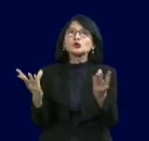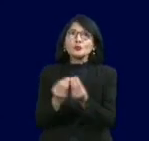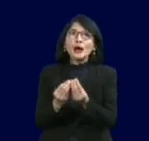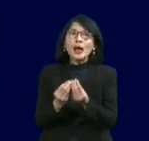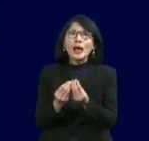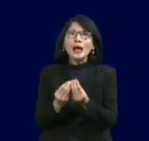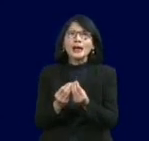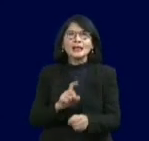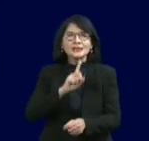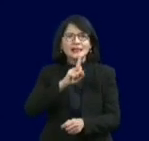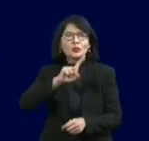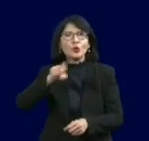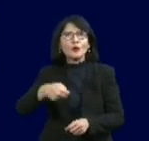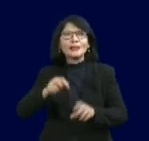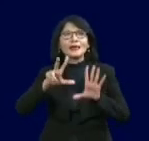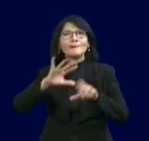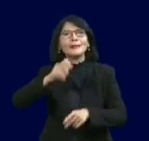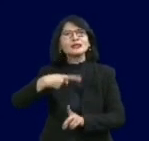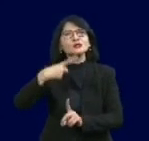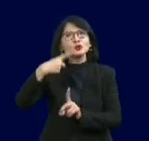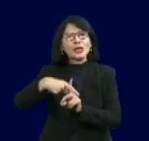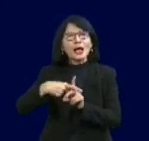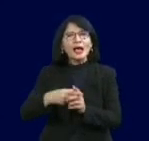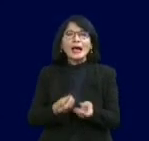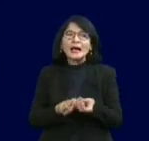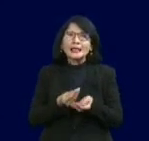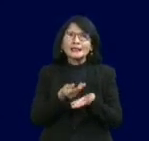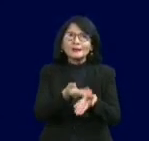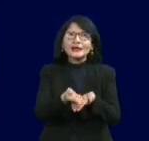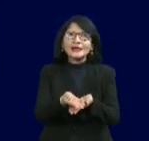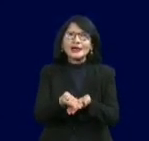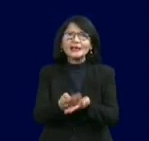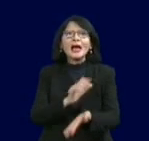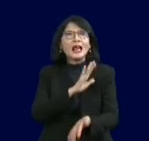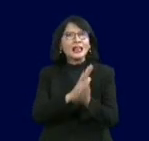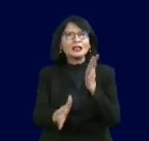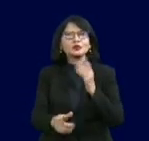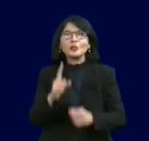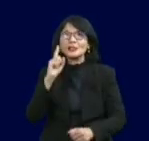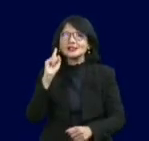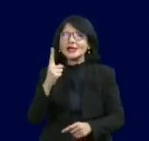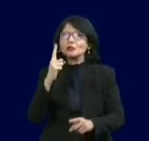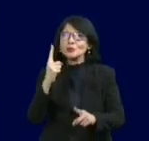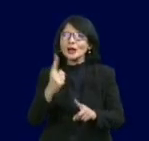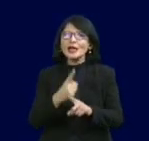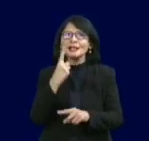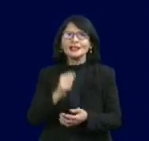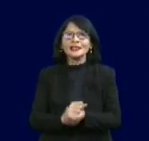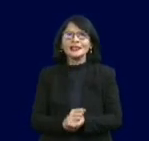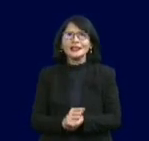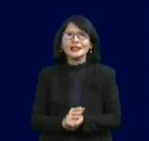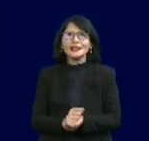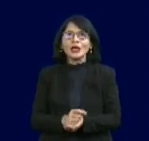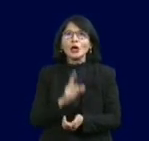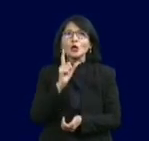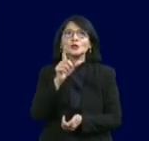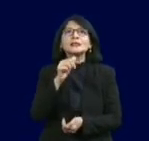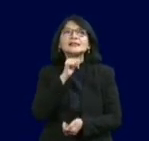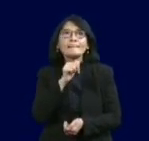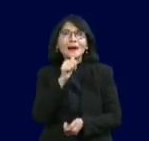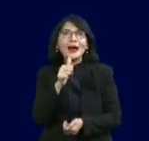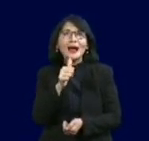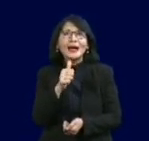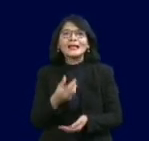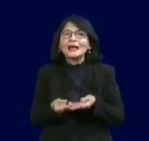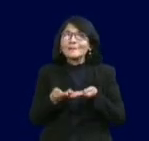sebesar 1,8 juta yang diberikan sekaligus, satu kali, kepada masing-masing penerima itu. Siapa saja yang